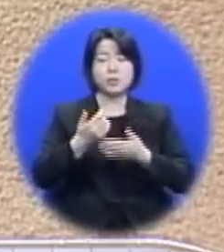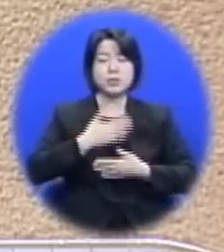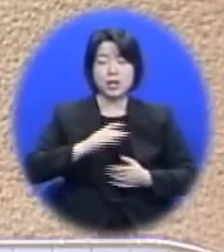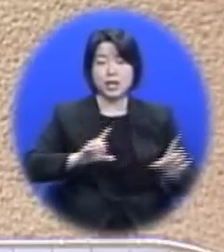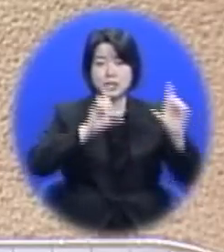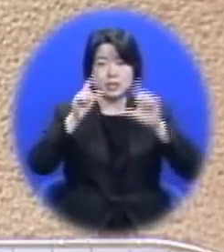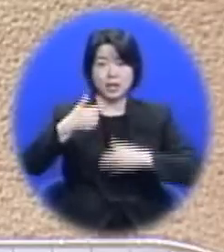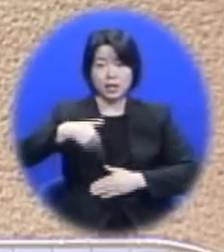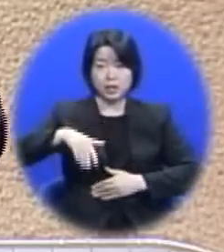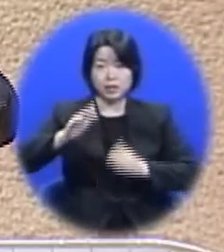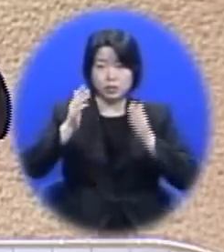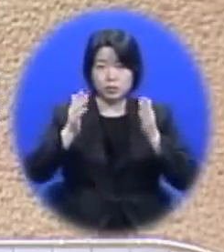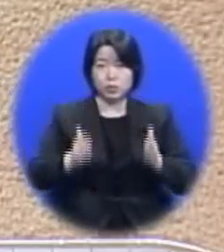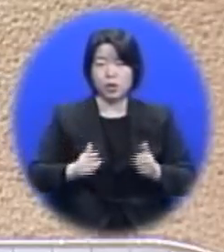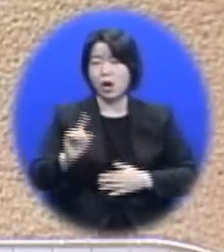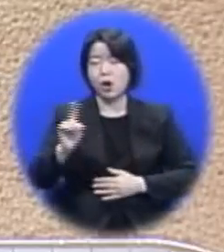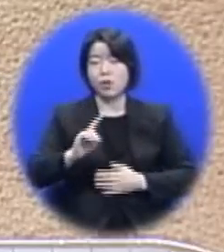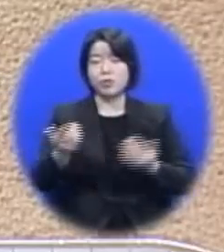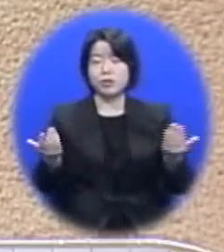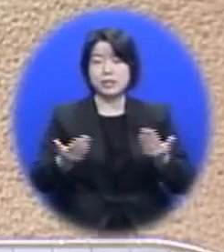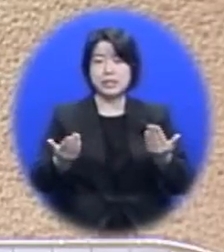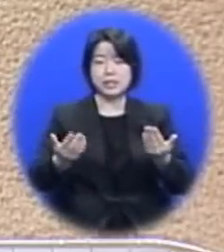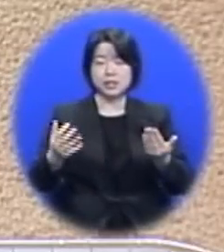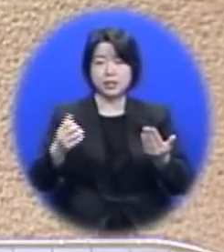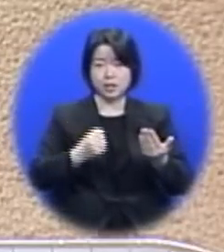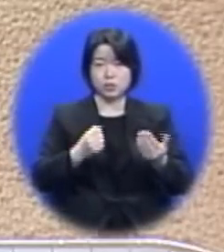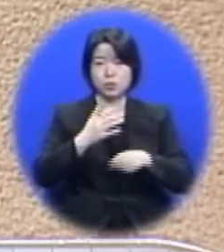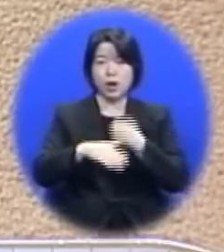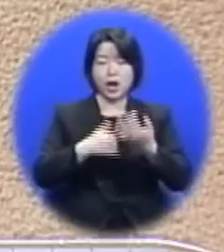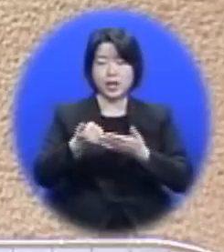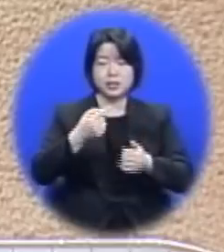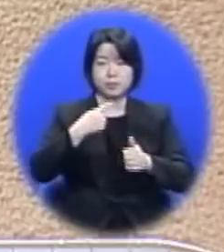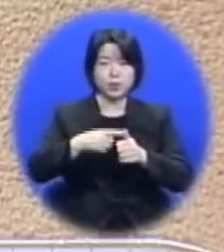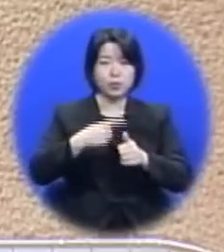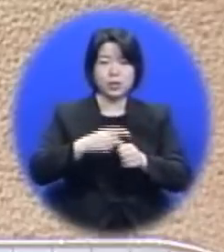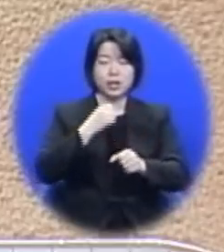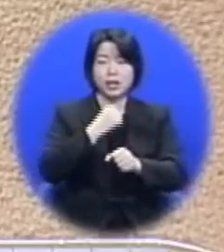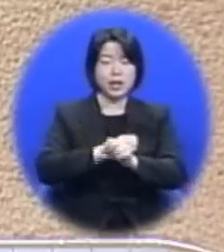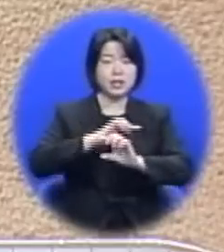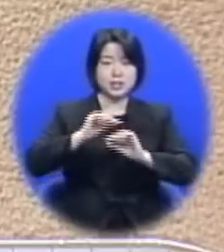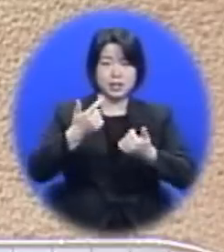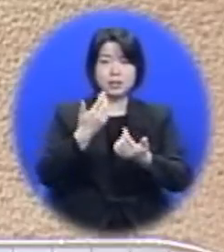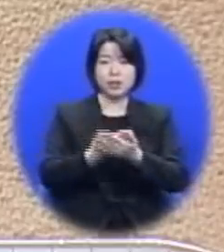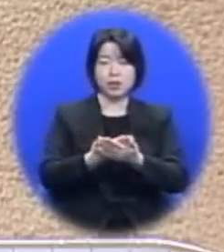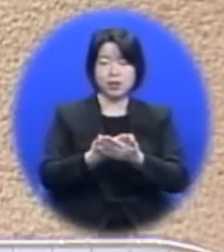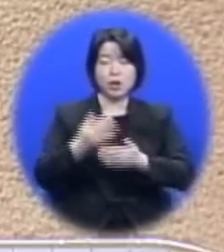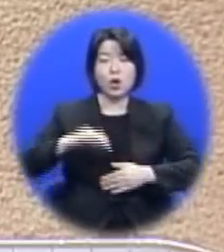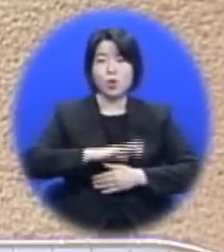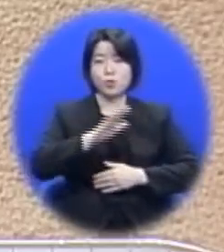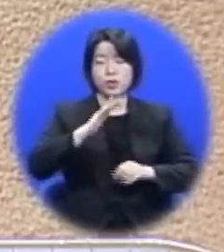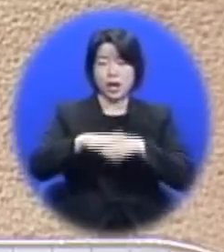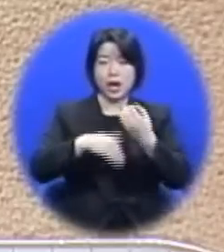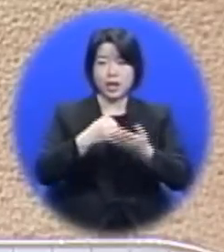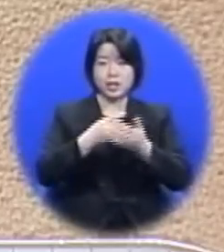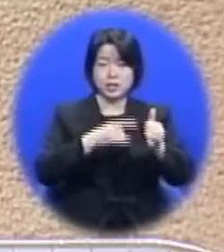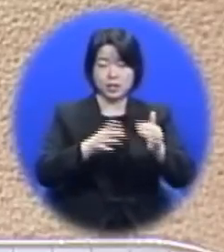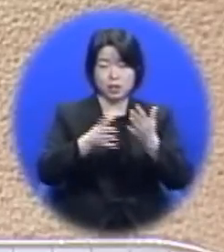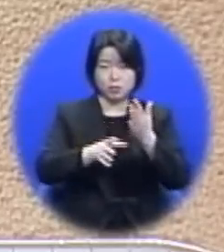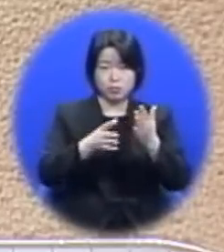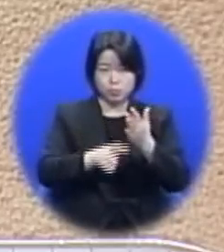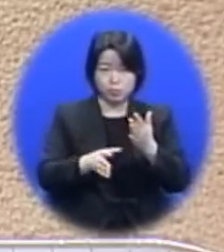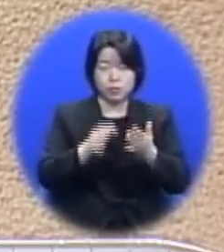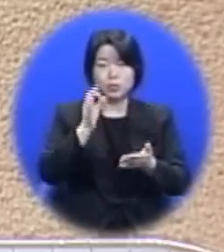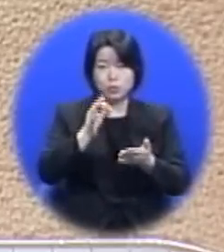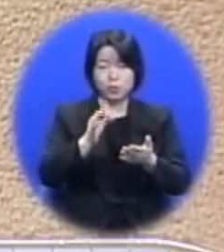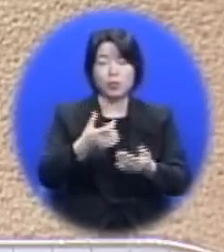동안 제가 어떤 일로 하나님을 욕되게 하지 않기를 원합니다. 우리가 하나님께 재물을 구해도,